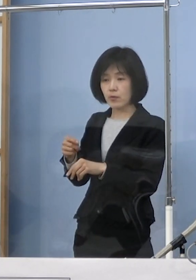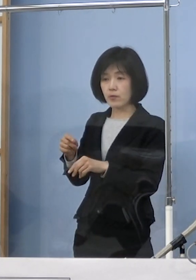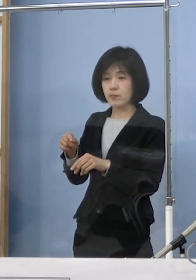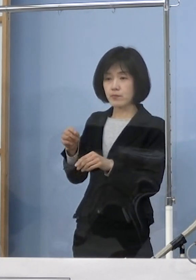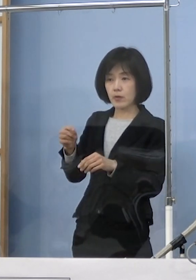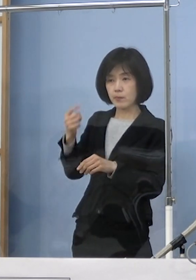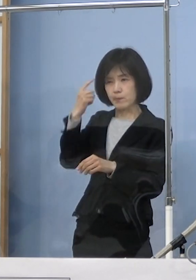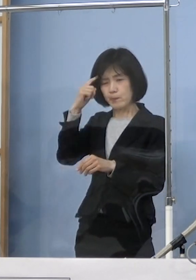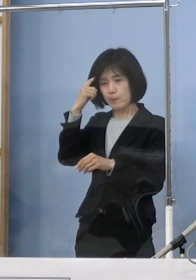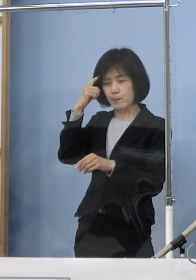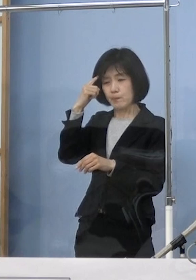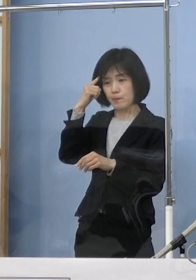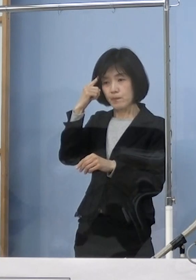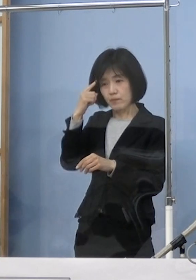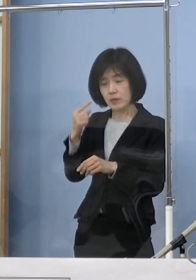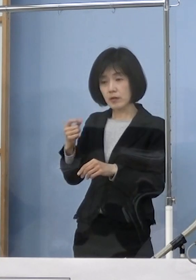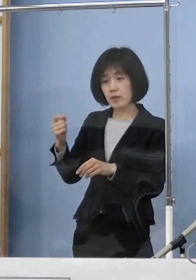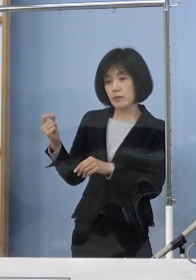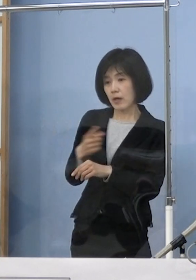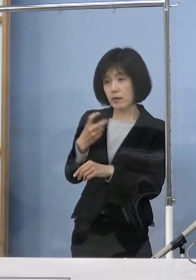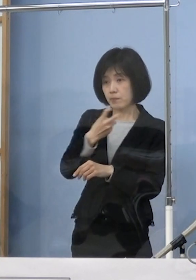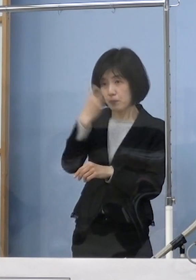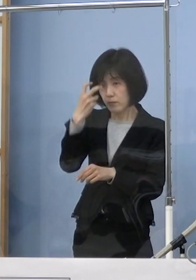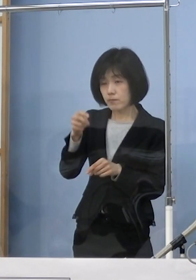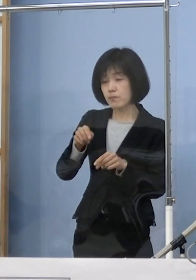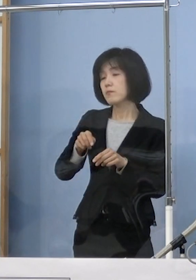対策推進をいたしてまいります。